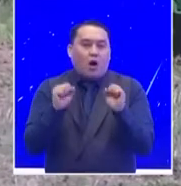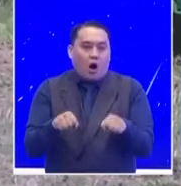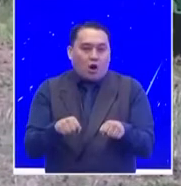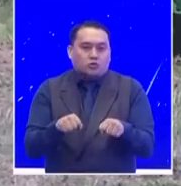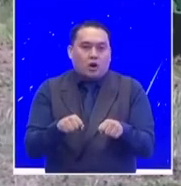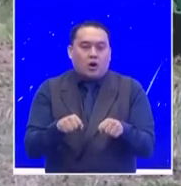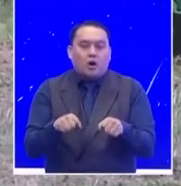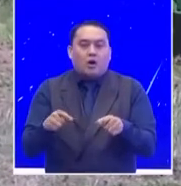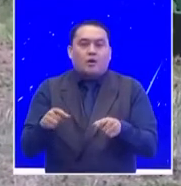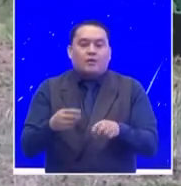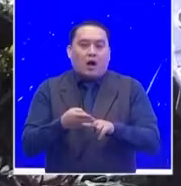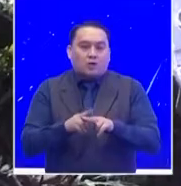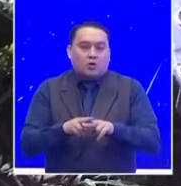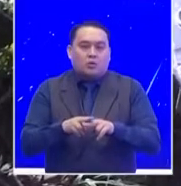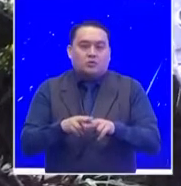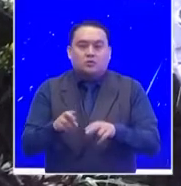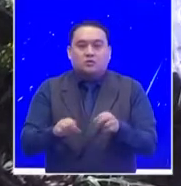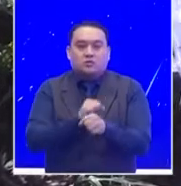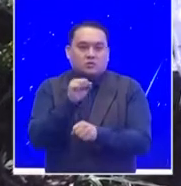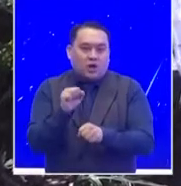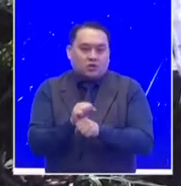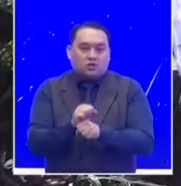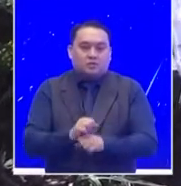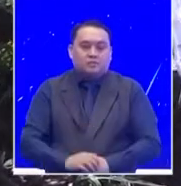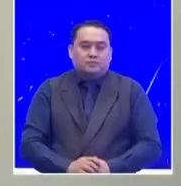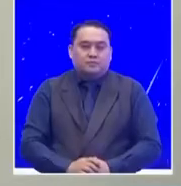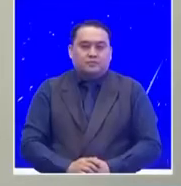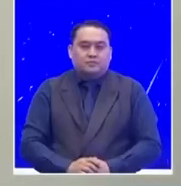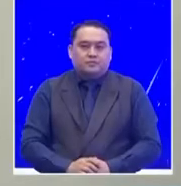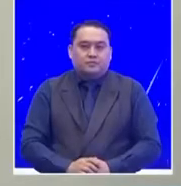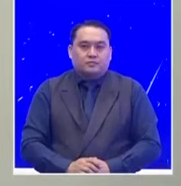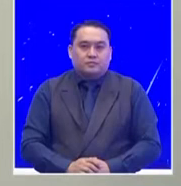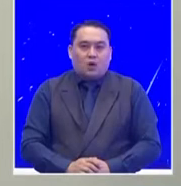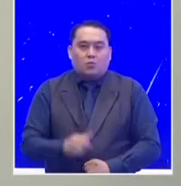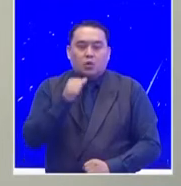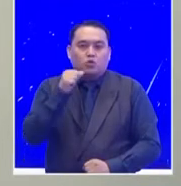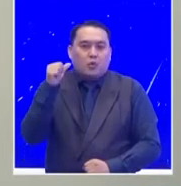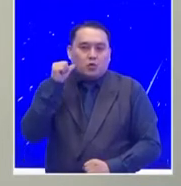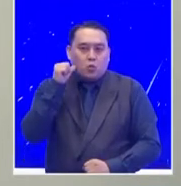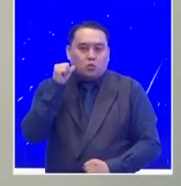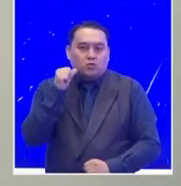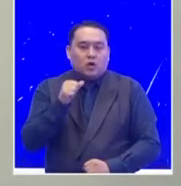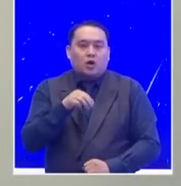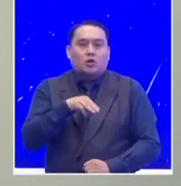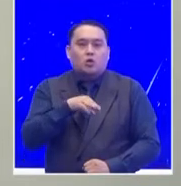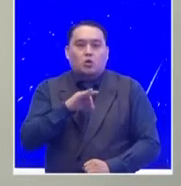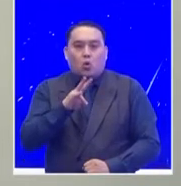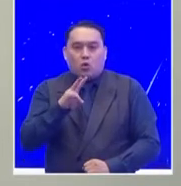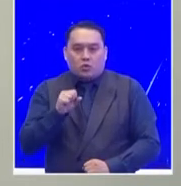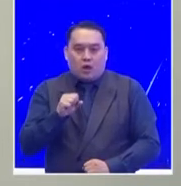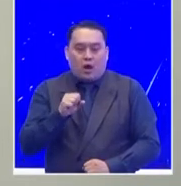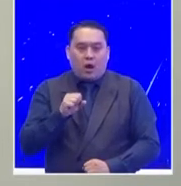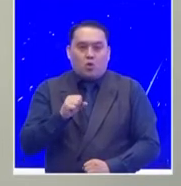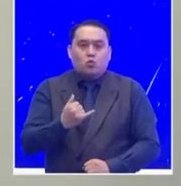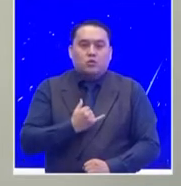прямых отгрузок горючего, минуя заправочные станции. Если в прошлом году за тонну дизельного топлива